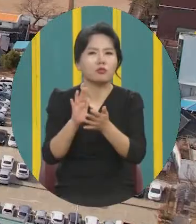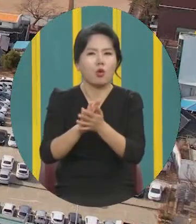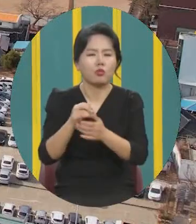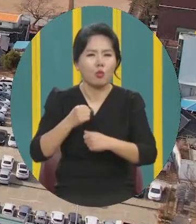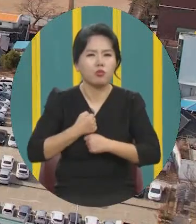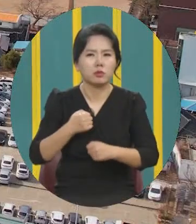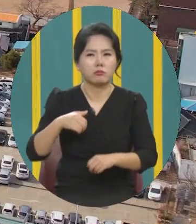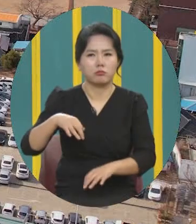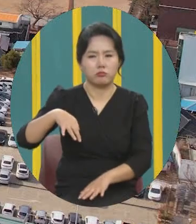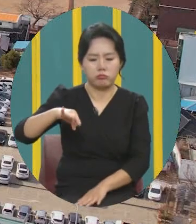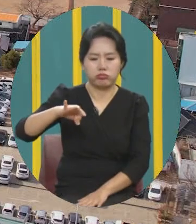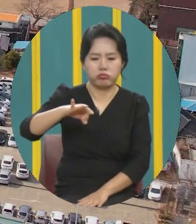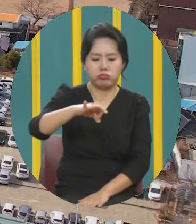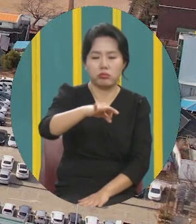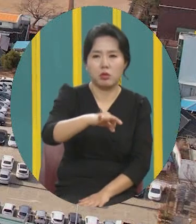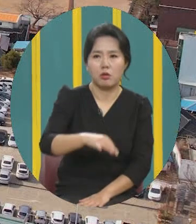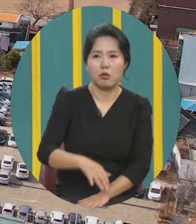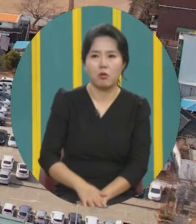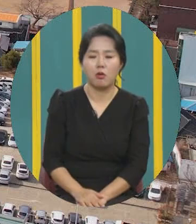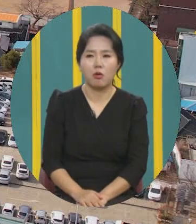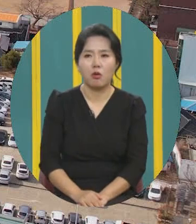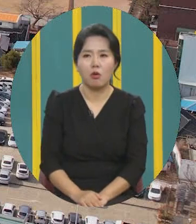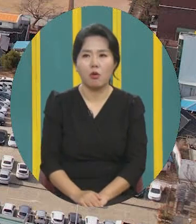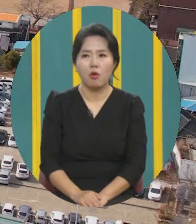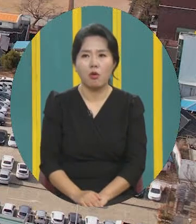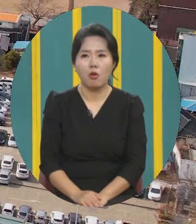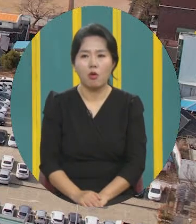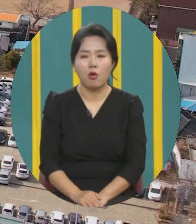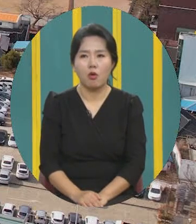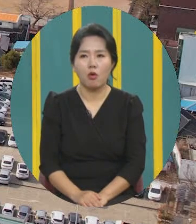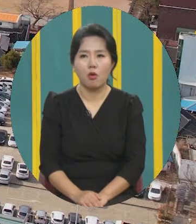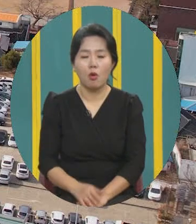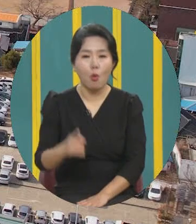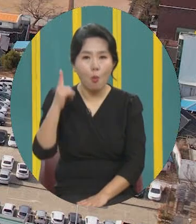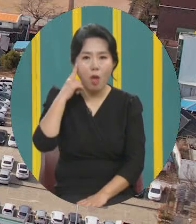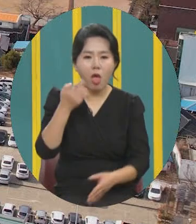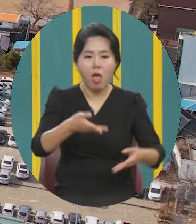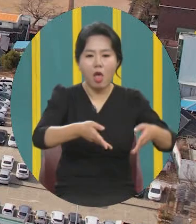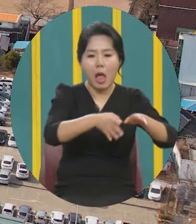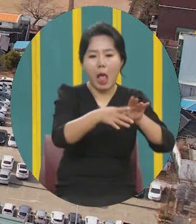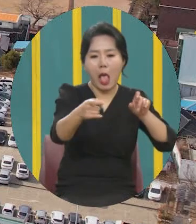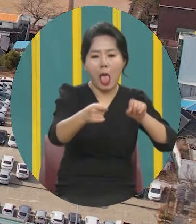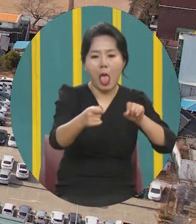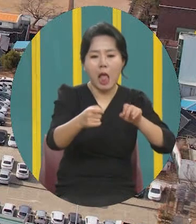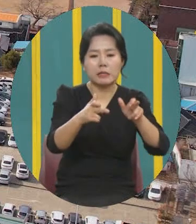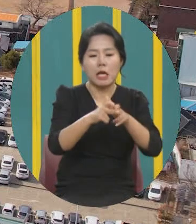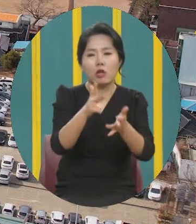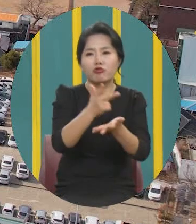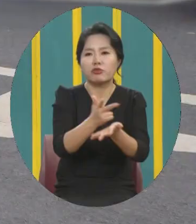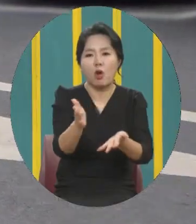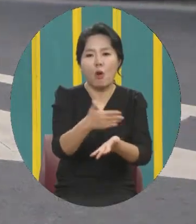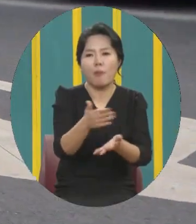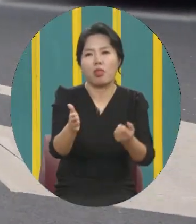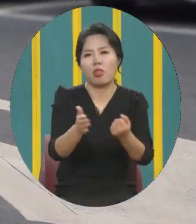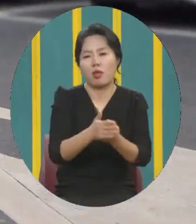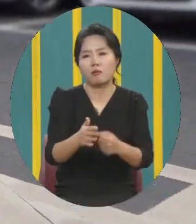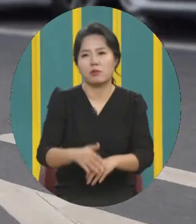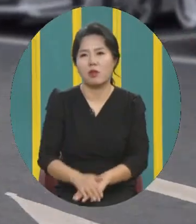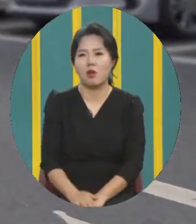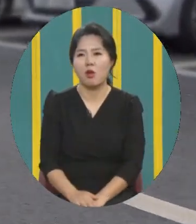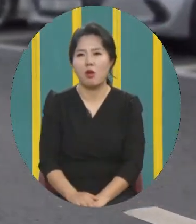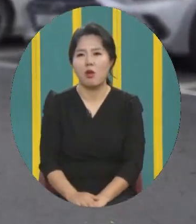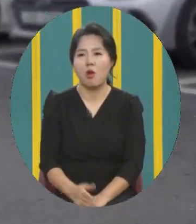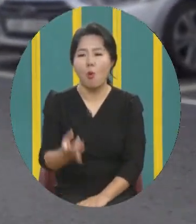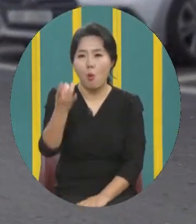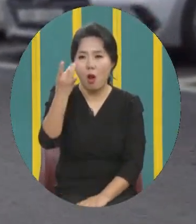위험한 길을 지나야 하는 이유. 바로 군의회 건물 앞에는 장애인 주차구역이 없기 때문인데요. 원래 이제